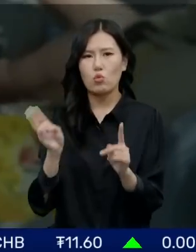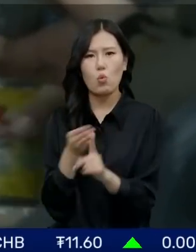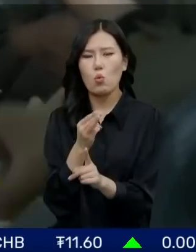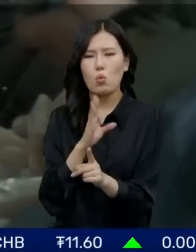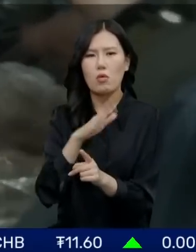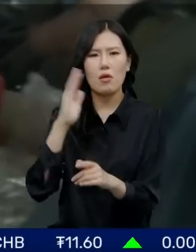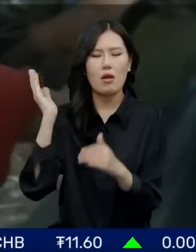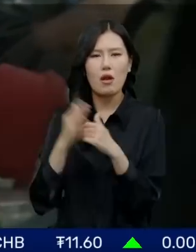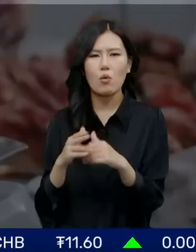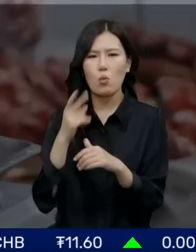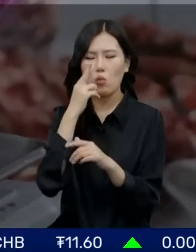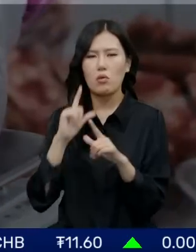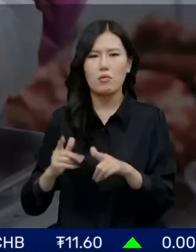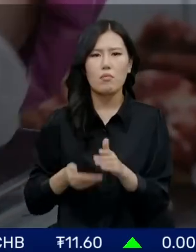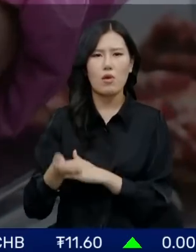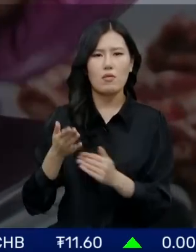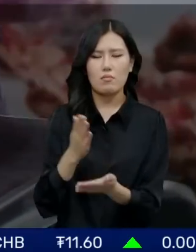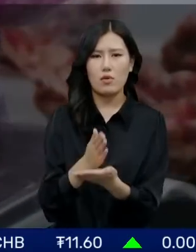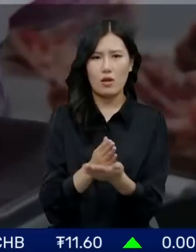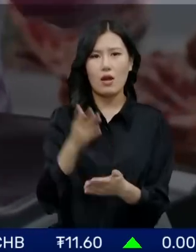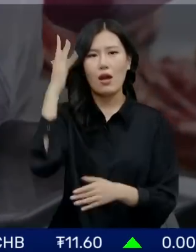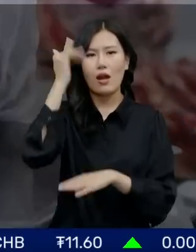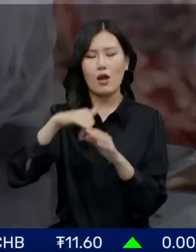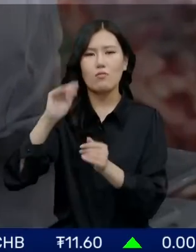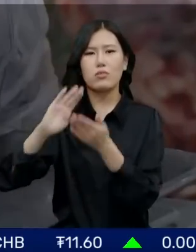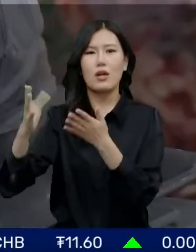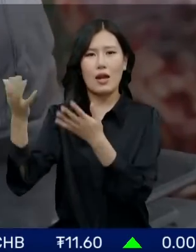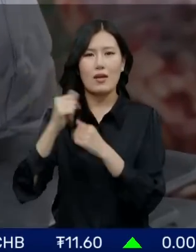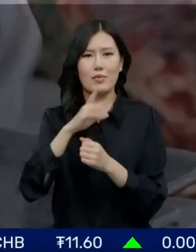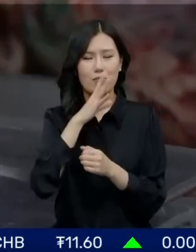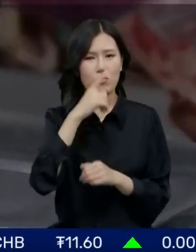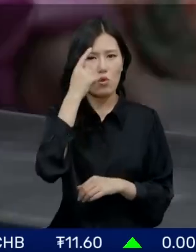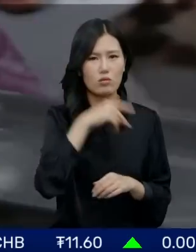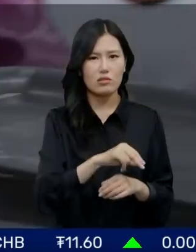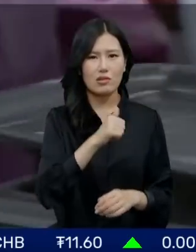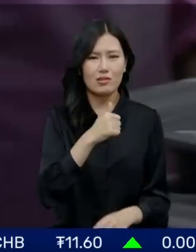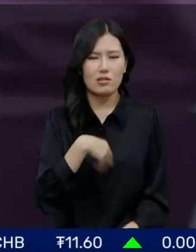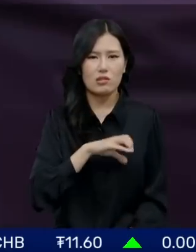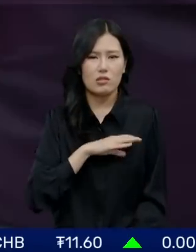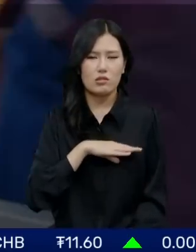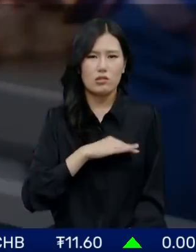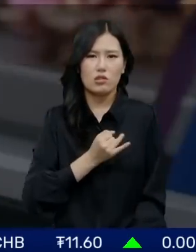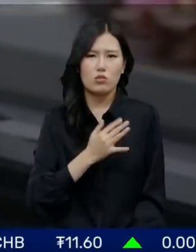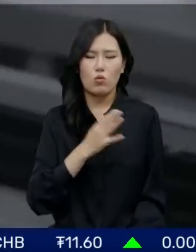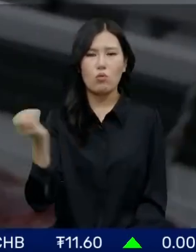гадны хөрөнгө оруулагч компаниуд манай дотоодын бүтээгдэхүүнийг худалдан авахдаа итгэлгүй байгааг хэлдэг гэлээ.